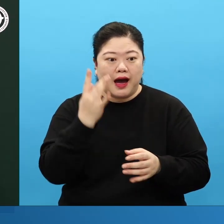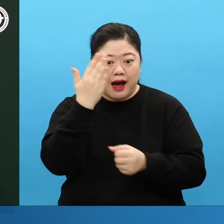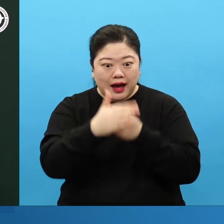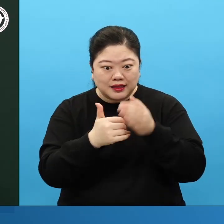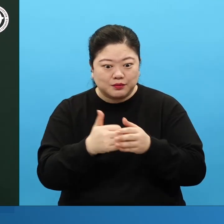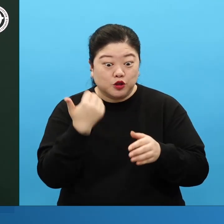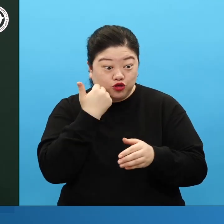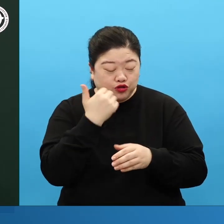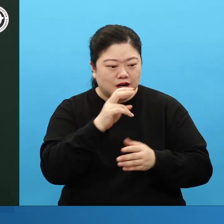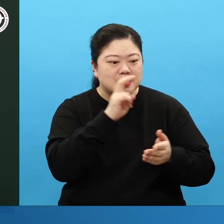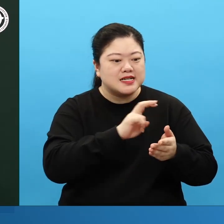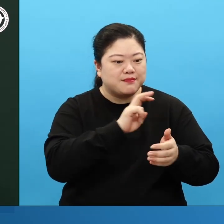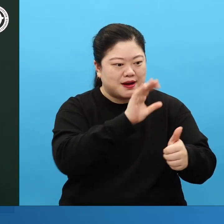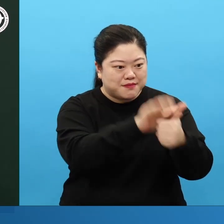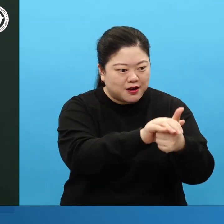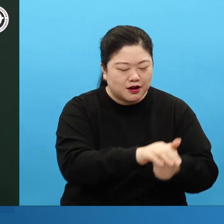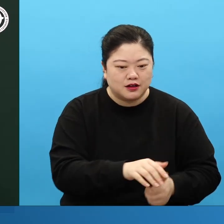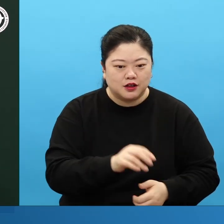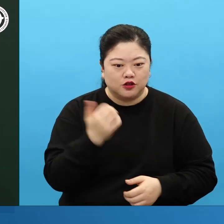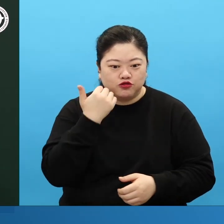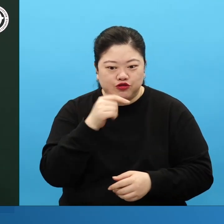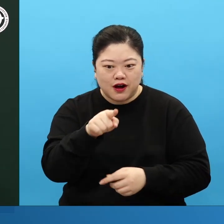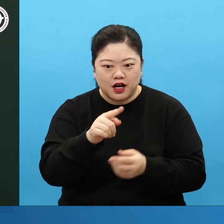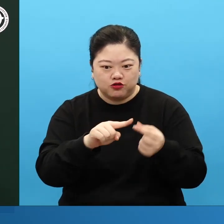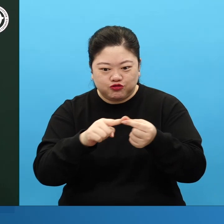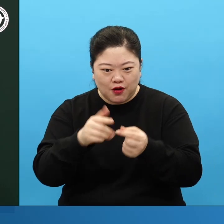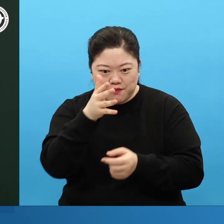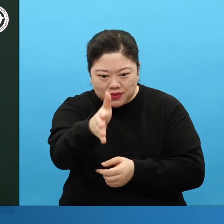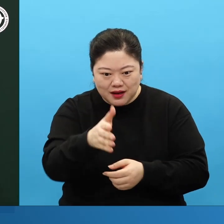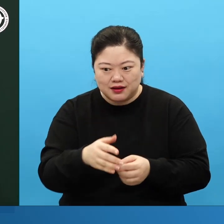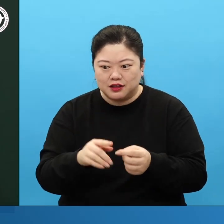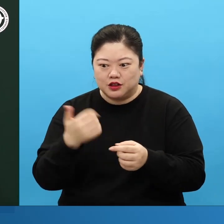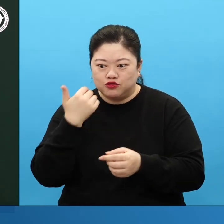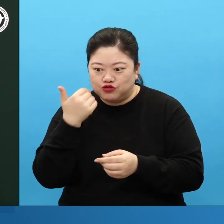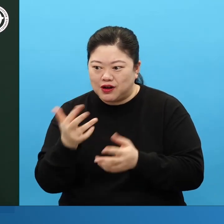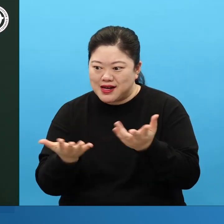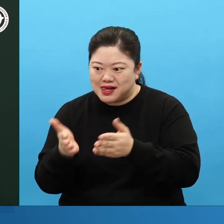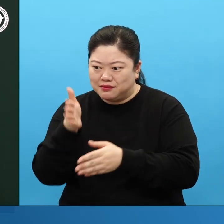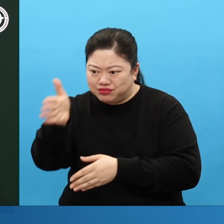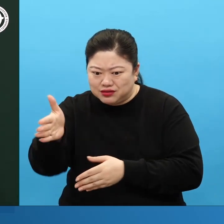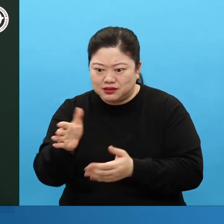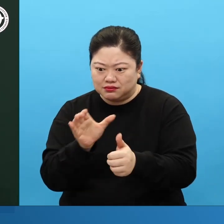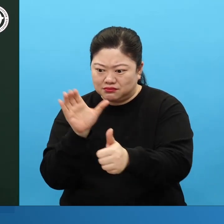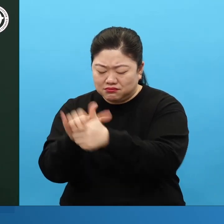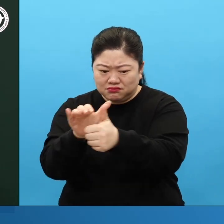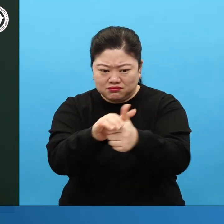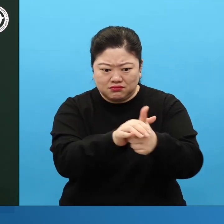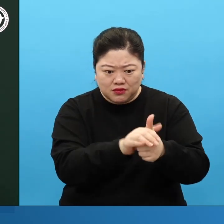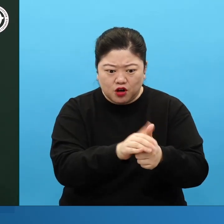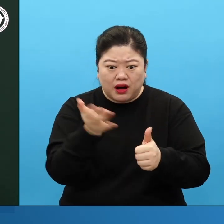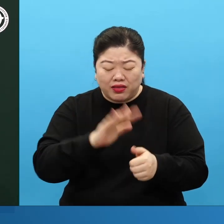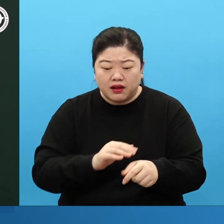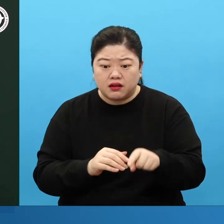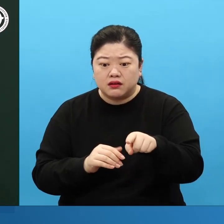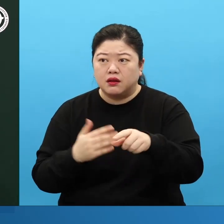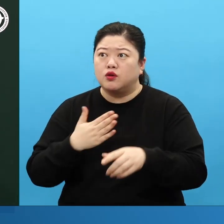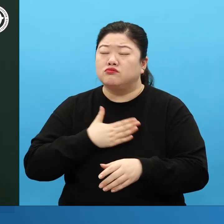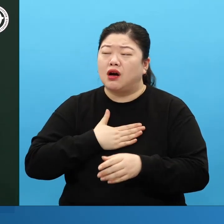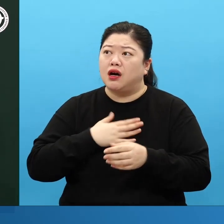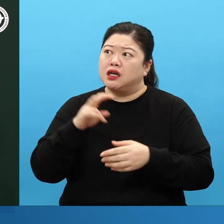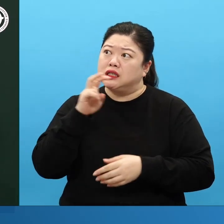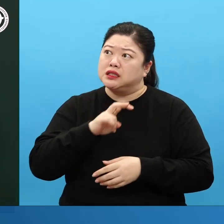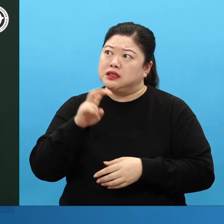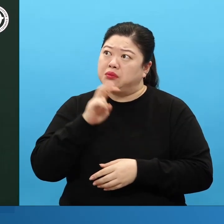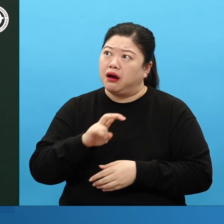música. Y, por ejemplo, hay otras personas que no conocen eso y ellos primero se encontraron con la 그럼 música. 그거밖에 할 수가 없잖아요. No tienen más remedio que hacer 이게 esa música, 아무것도 안 해요. entonces.